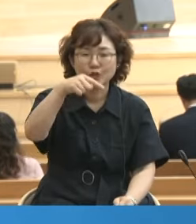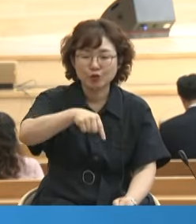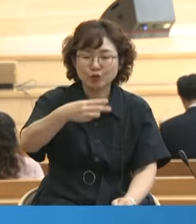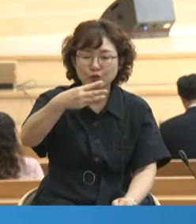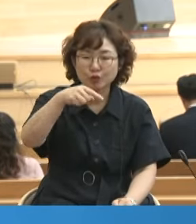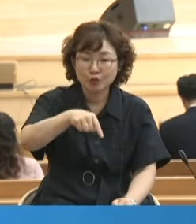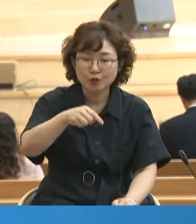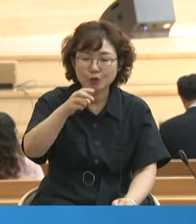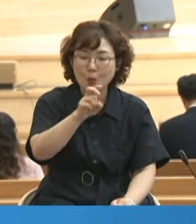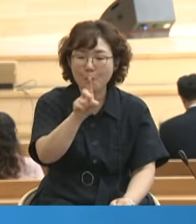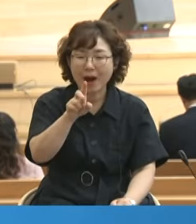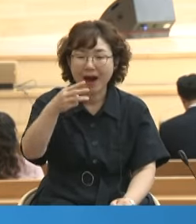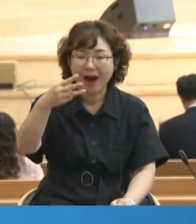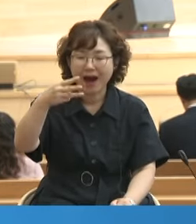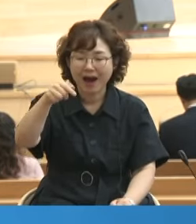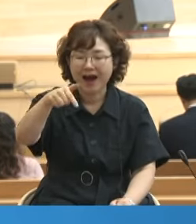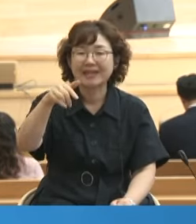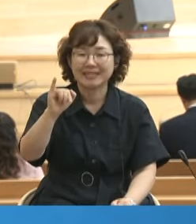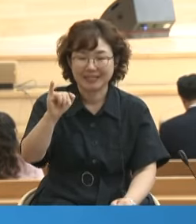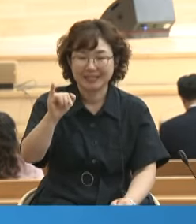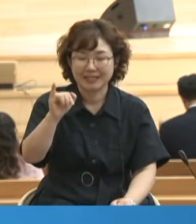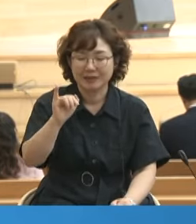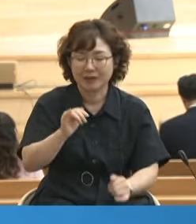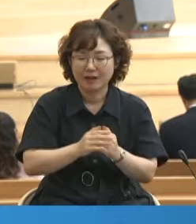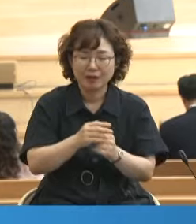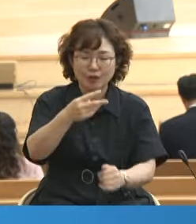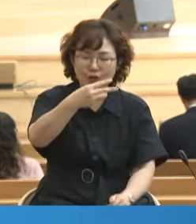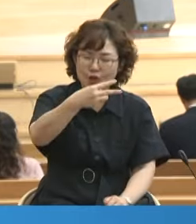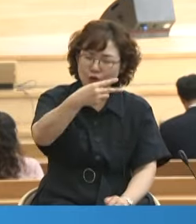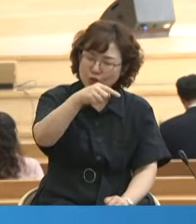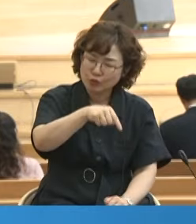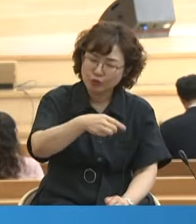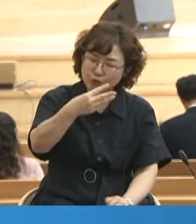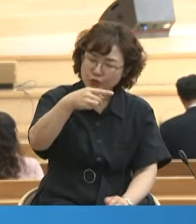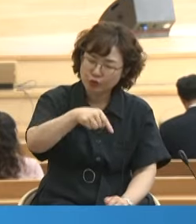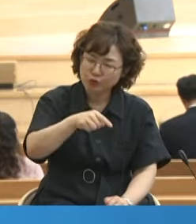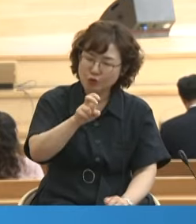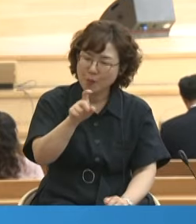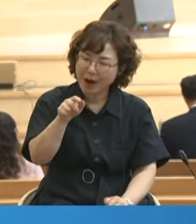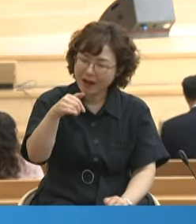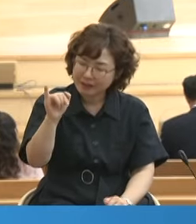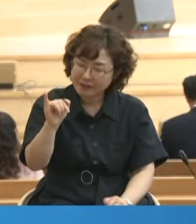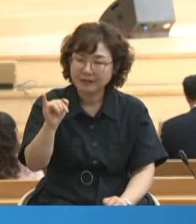두루마기라고 하니까 성경을 좀 알고 교회를 좀 다녀본 사람들은